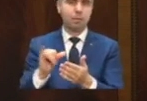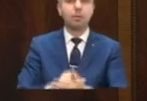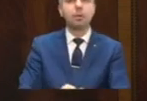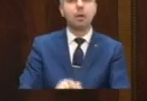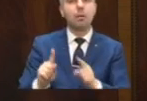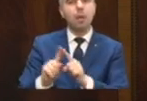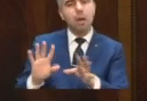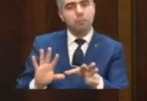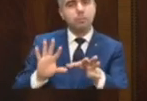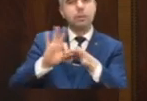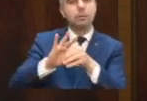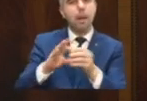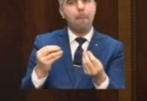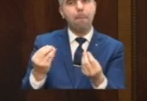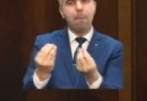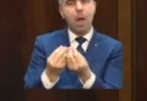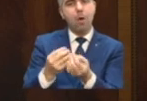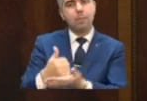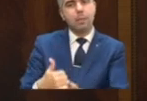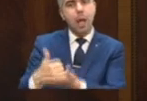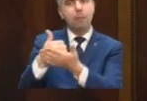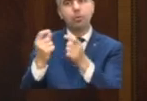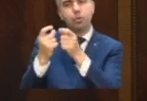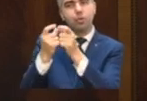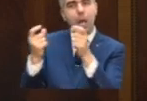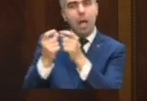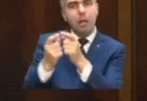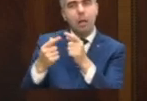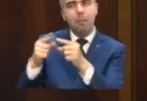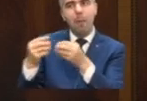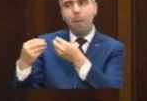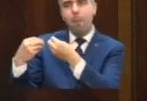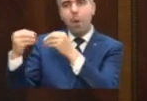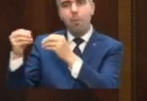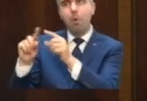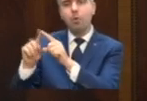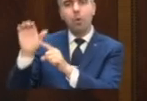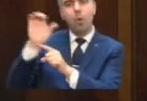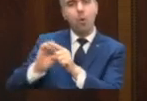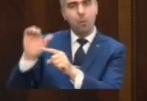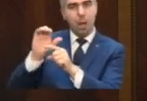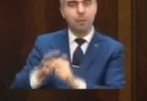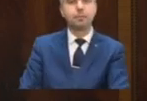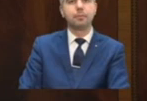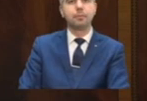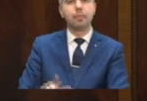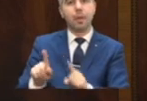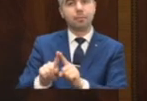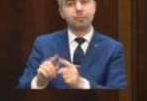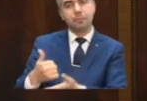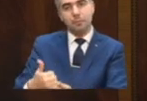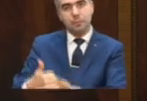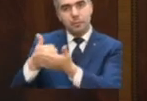دمج الهيئات العمومية المكلفة بدعم وتشجيع الاستثمار والتصدير والترويج، مواصلة تفعيل مبدأ التعويض الصناعي في